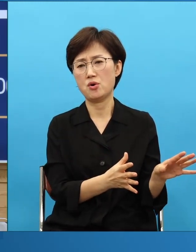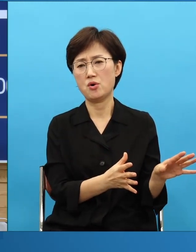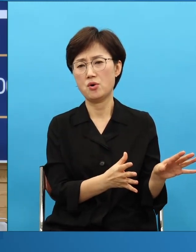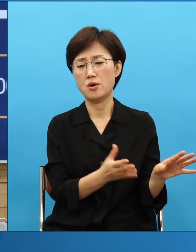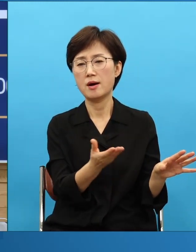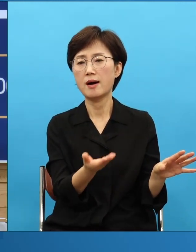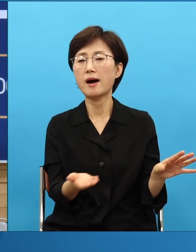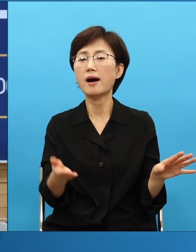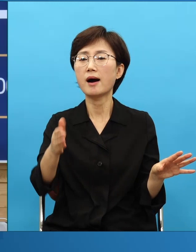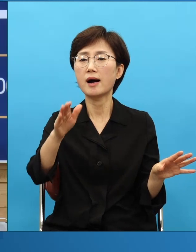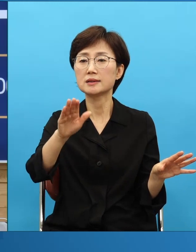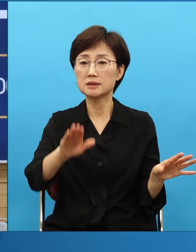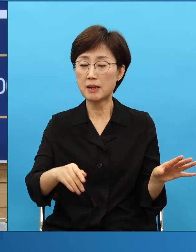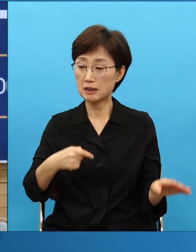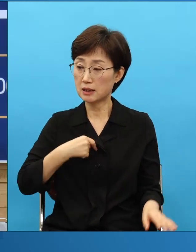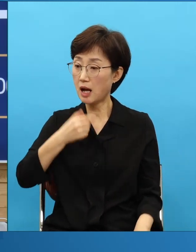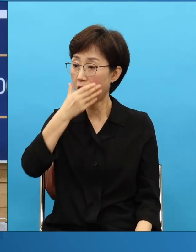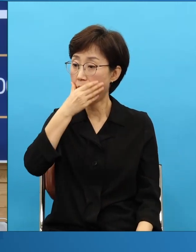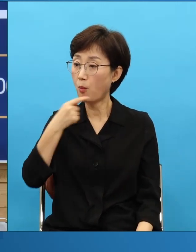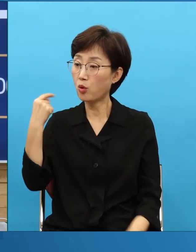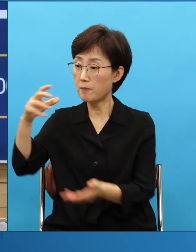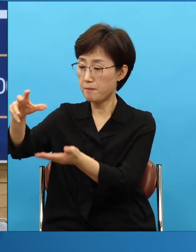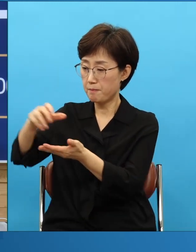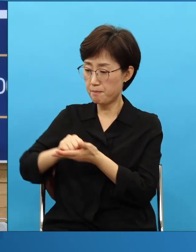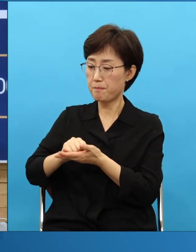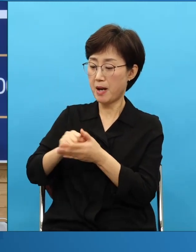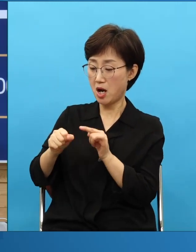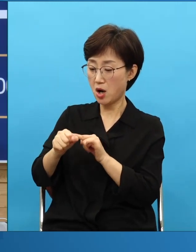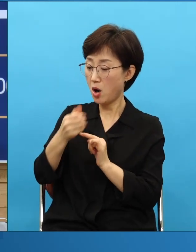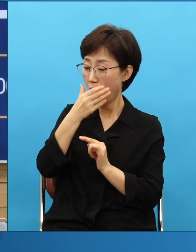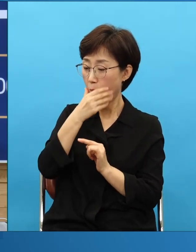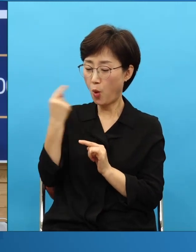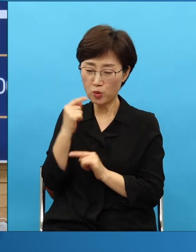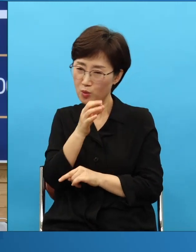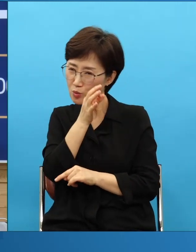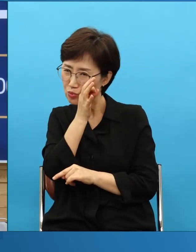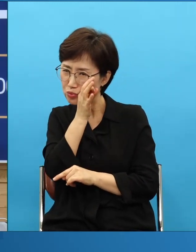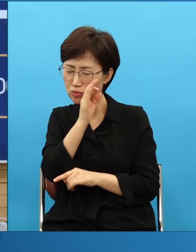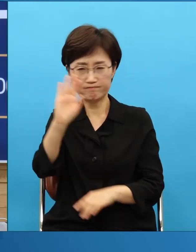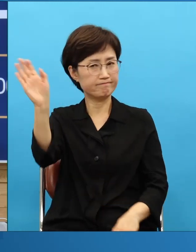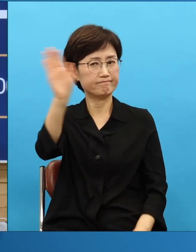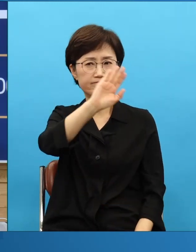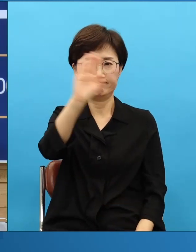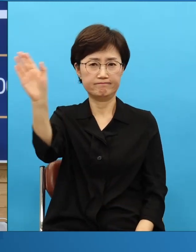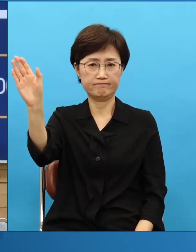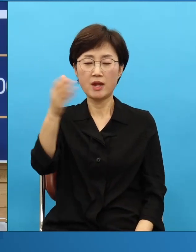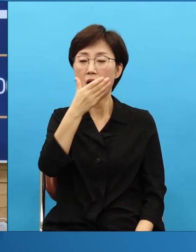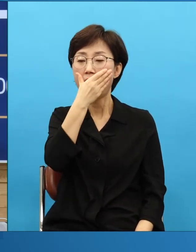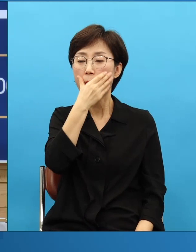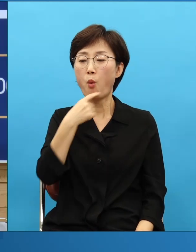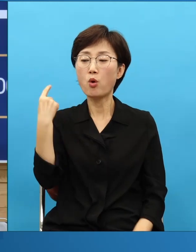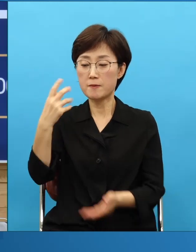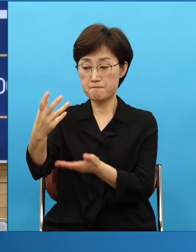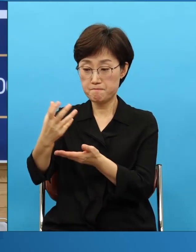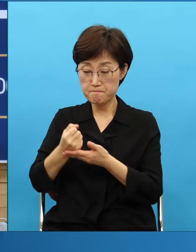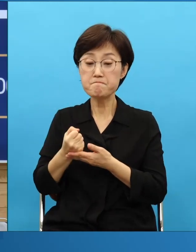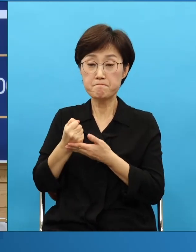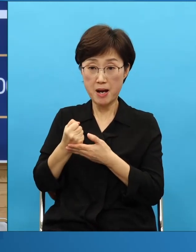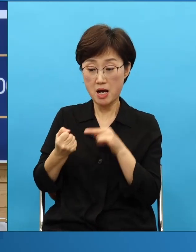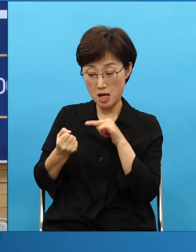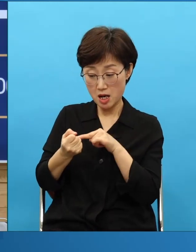복음을 부끄러워하지 않는다. He said, I consider everything rubbish, but I am not ashamed of this gospel. 이 복음은 믿는